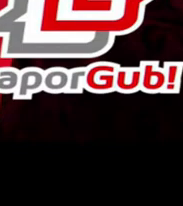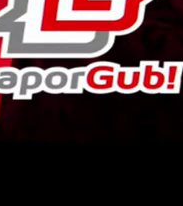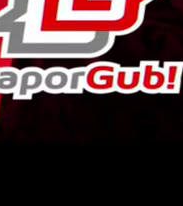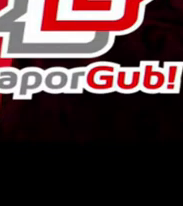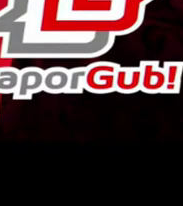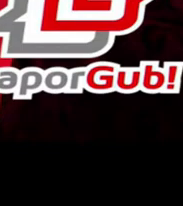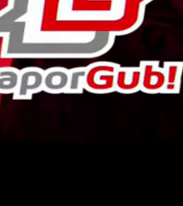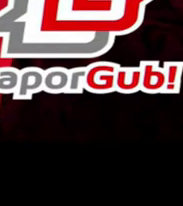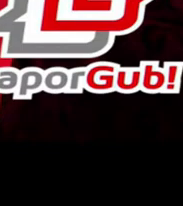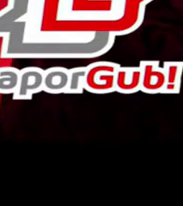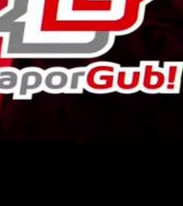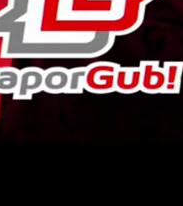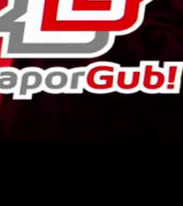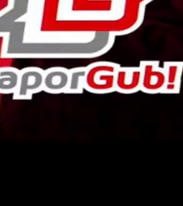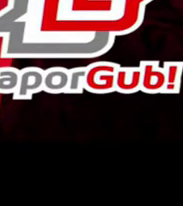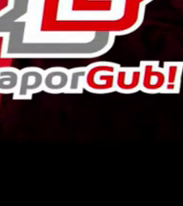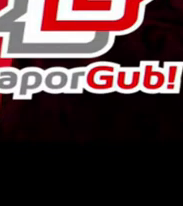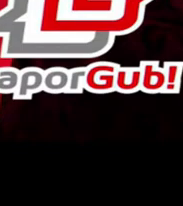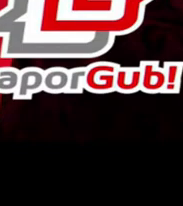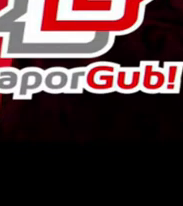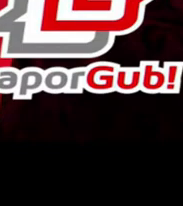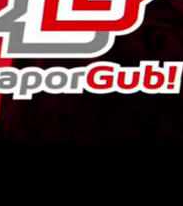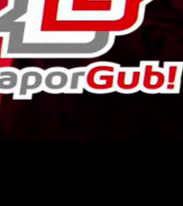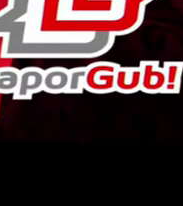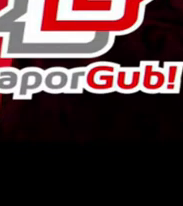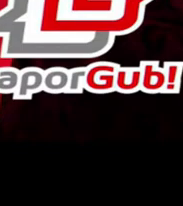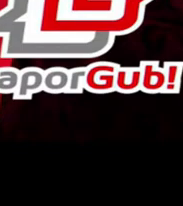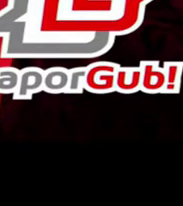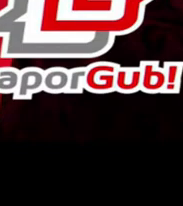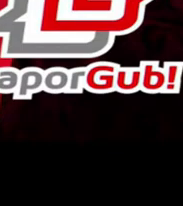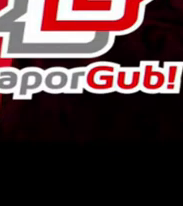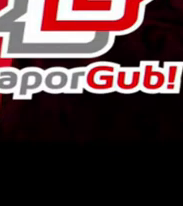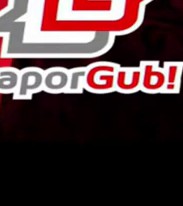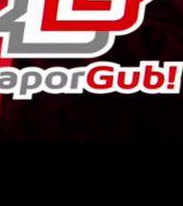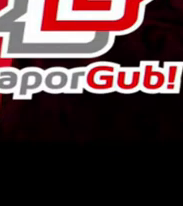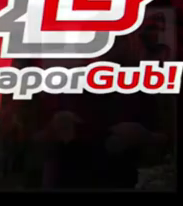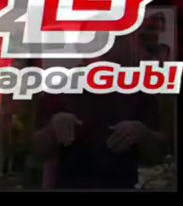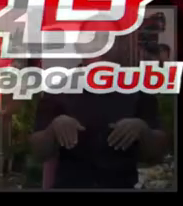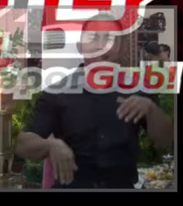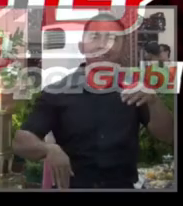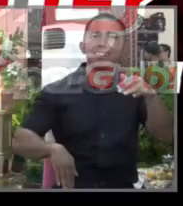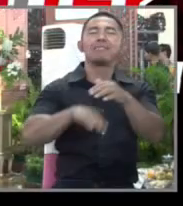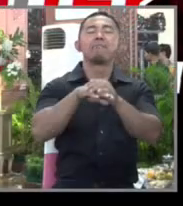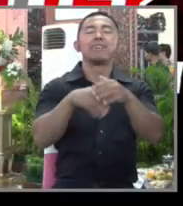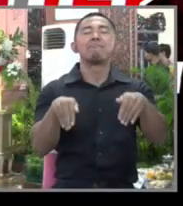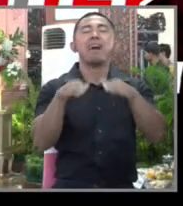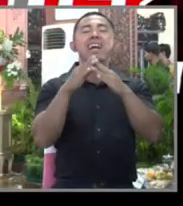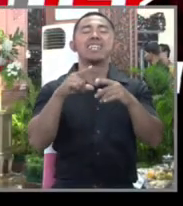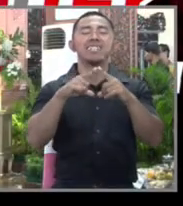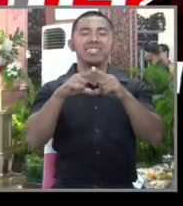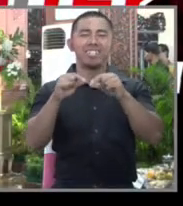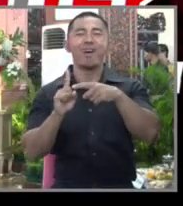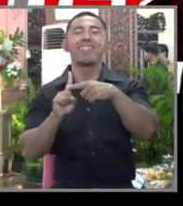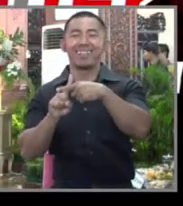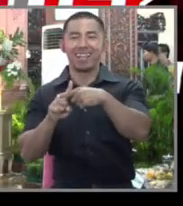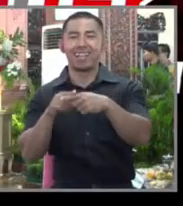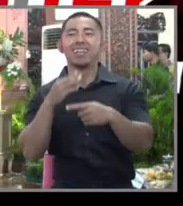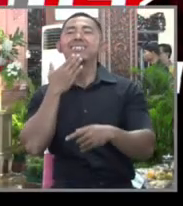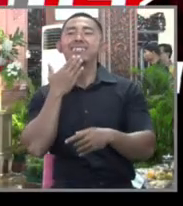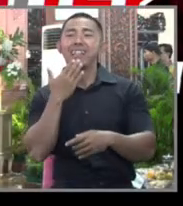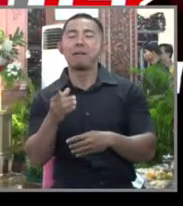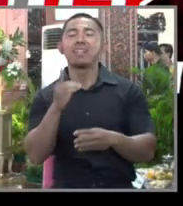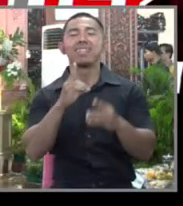baik dan itu sebenarnya karakter yang ingin kita kembangkan di Jawa Tengah selamat